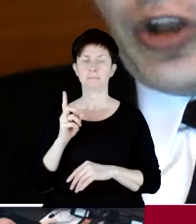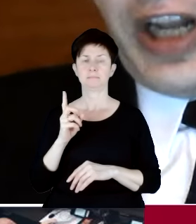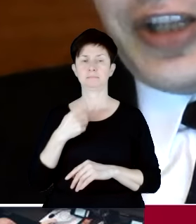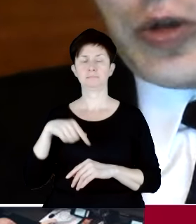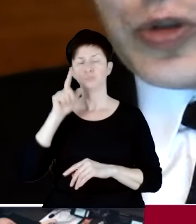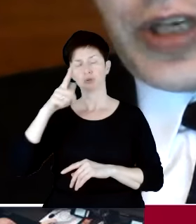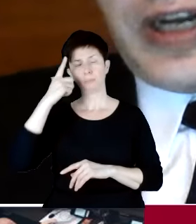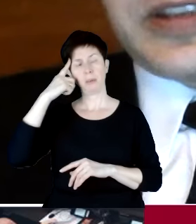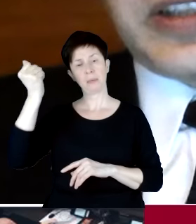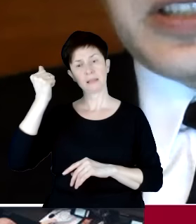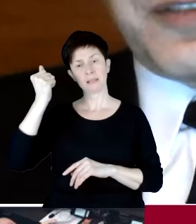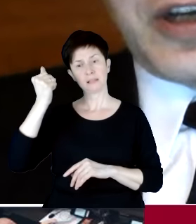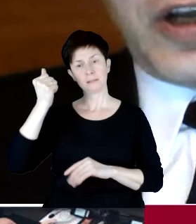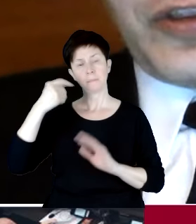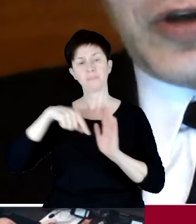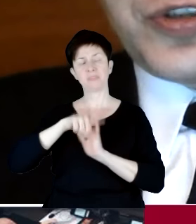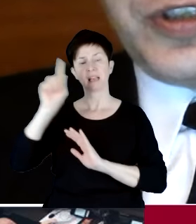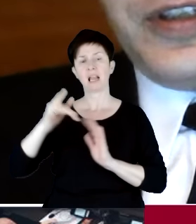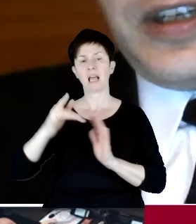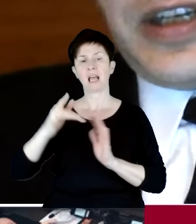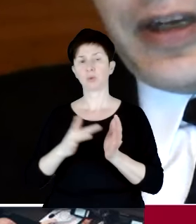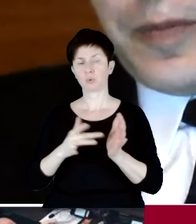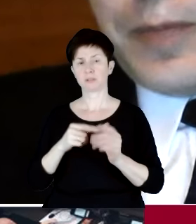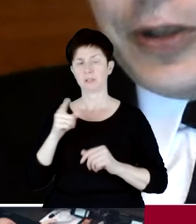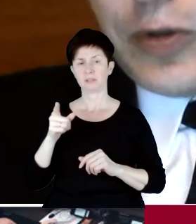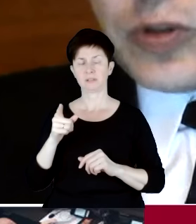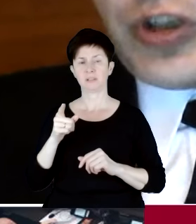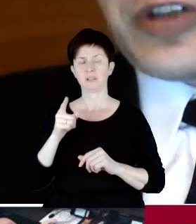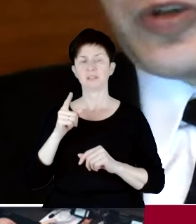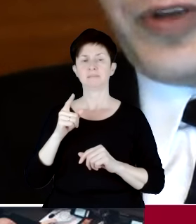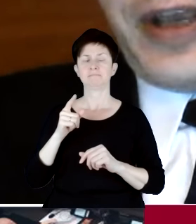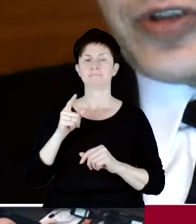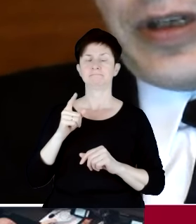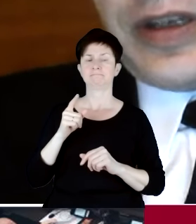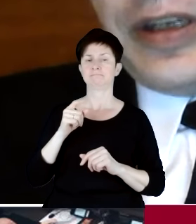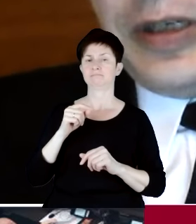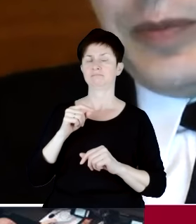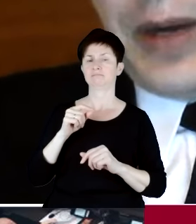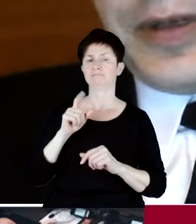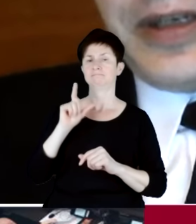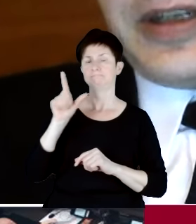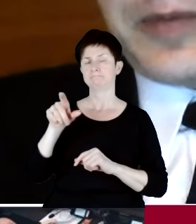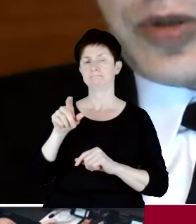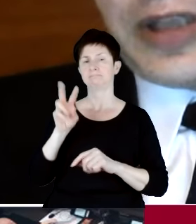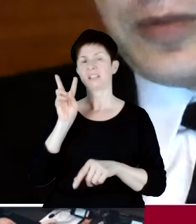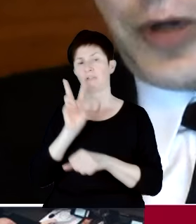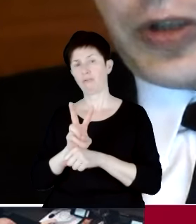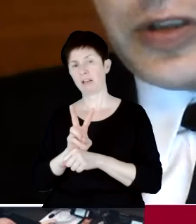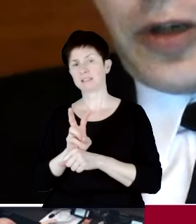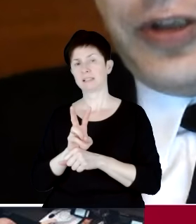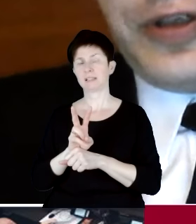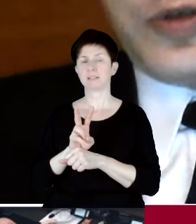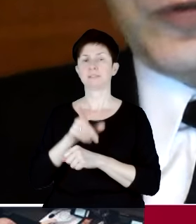że dla Donalda Tuska te testy wiarygodności będą coraz trudniejsze. I mamy na